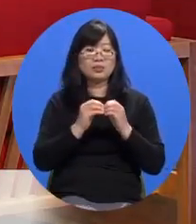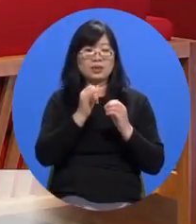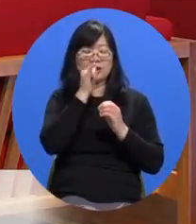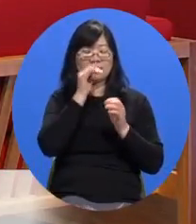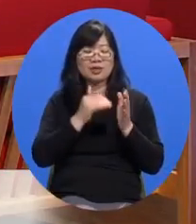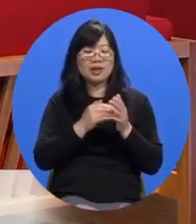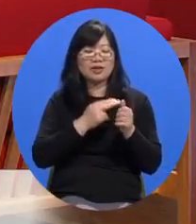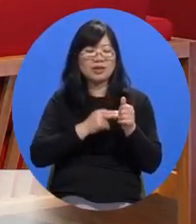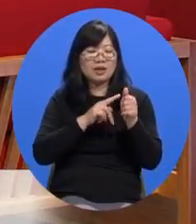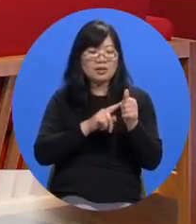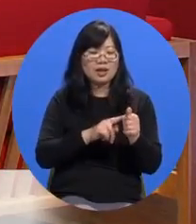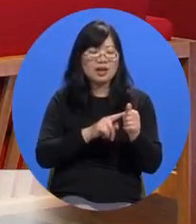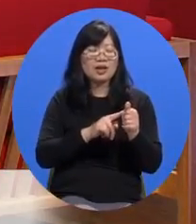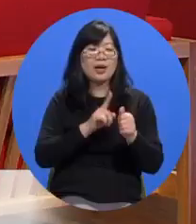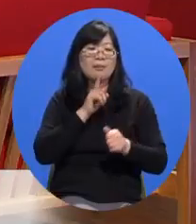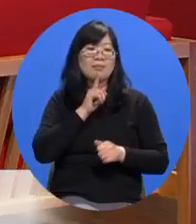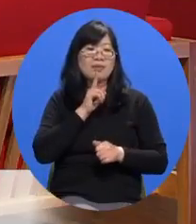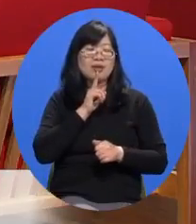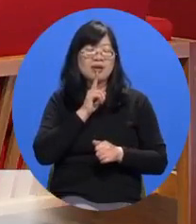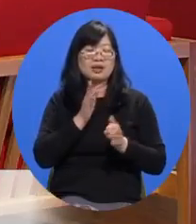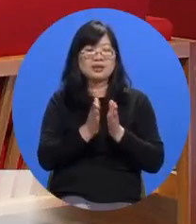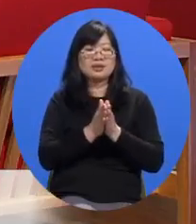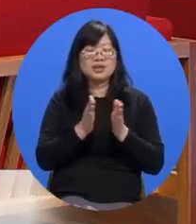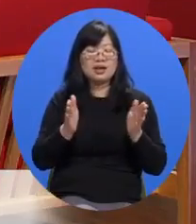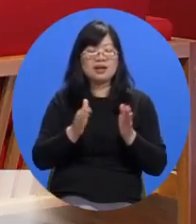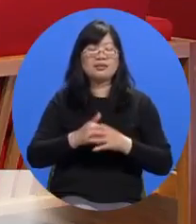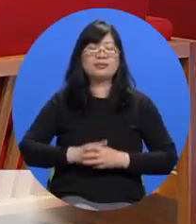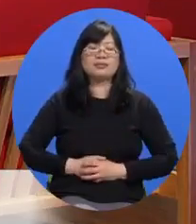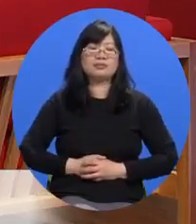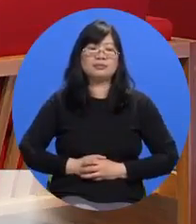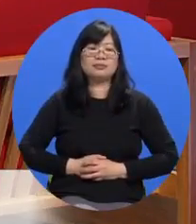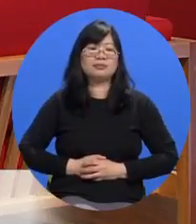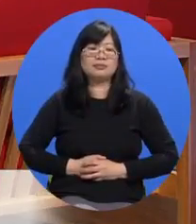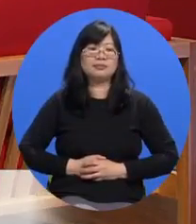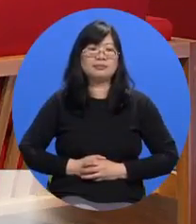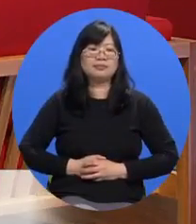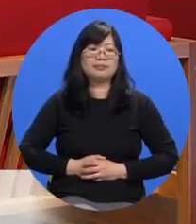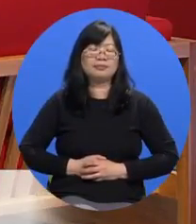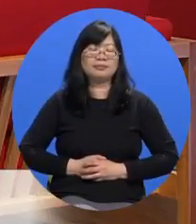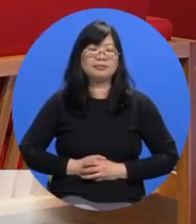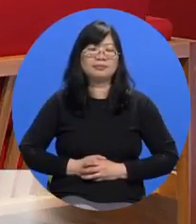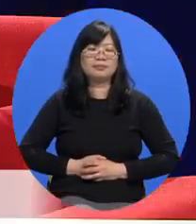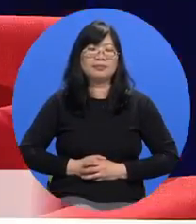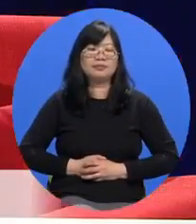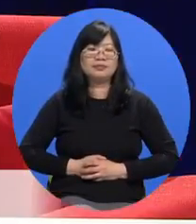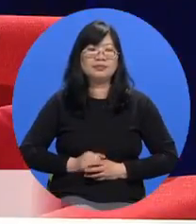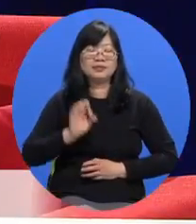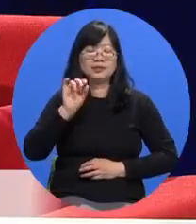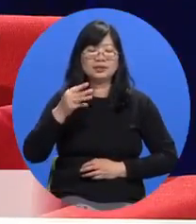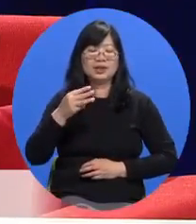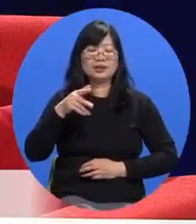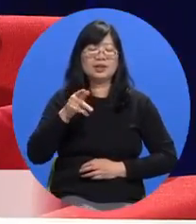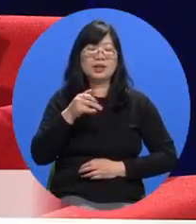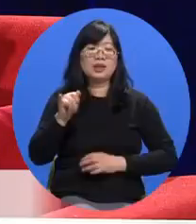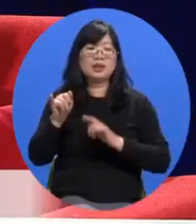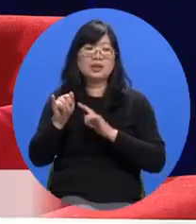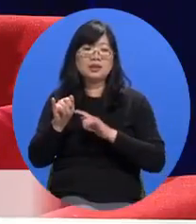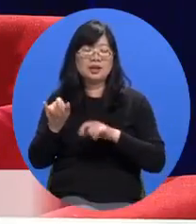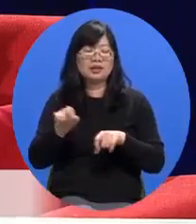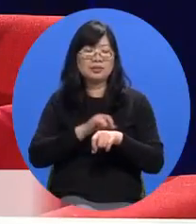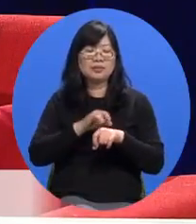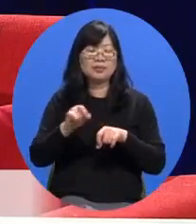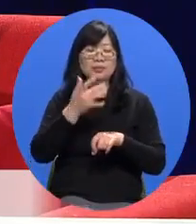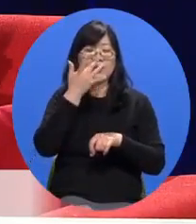이제 선생님에 대한 이야기를 하게 됩니다. 루이 제르맹을 들게 되는데 알제리에 정말 별 볼 일